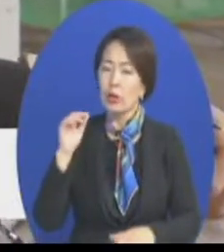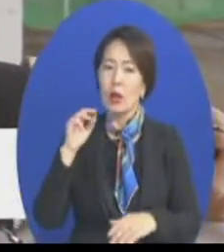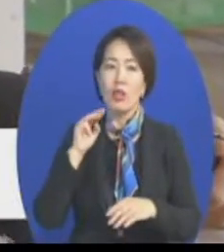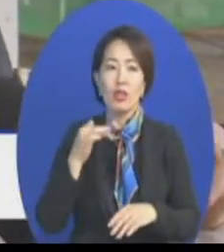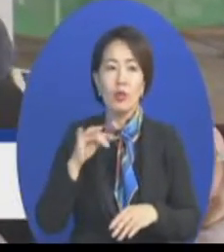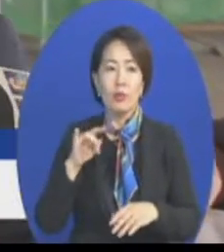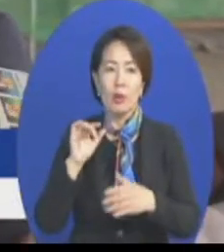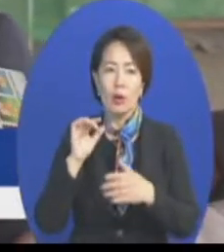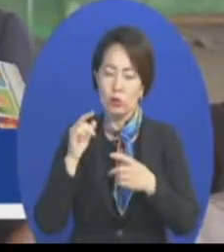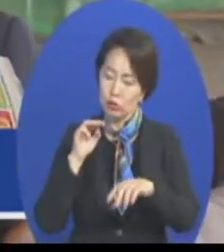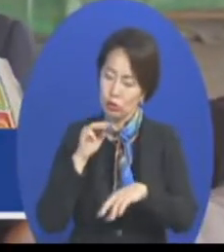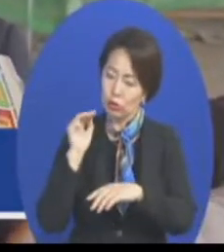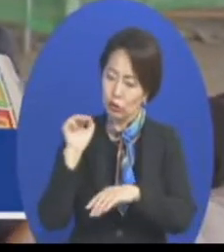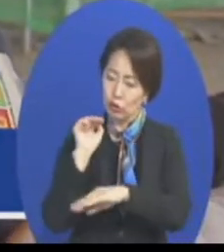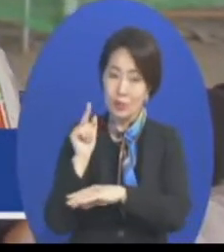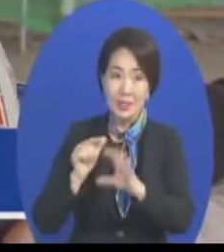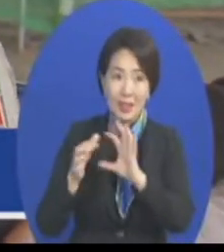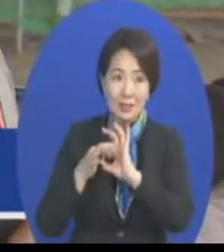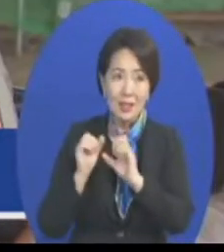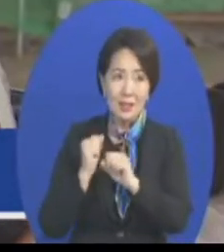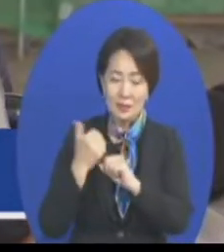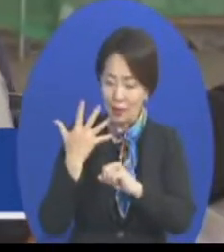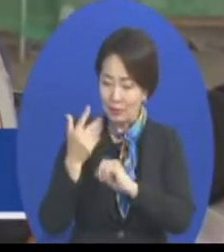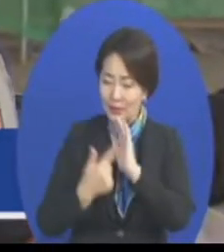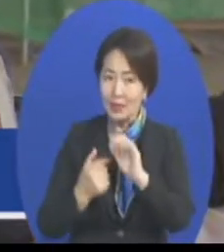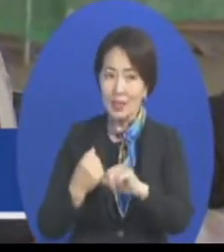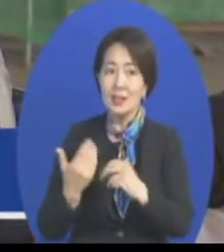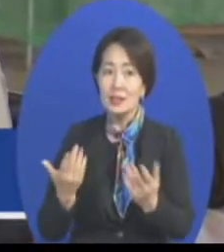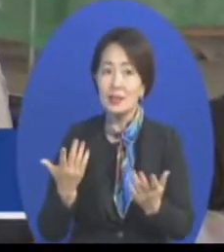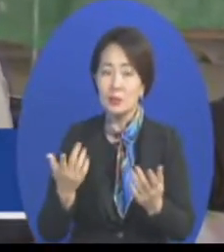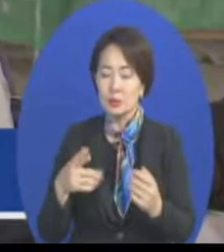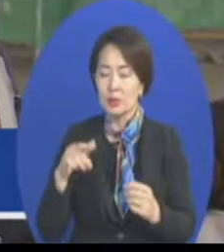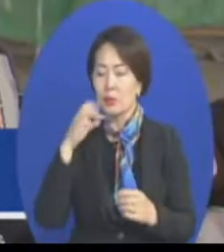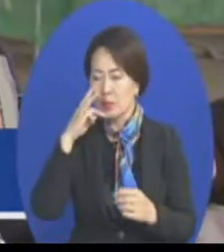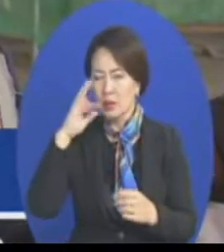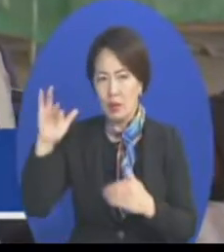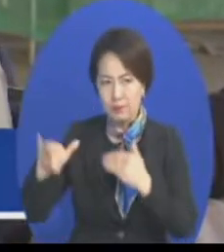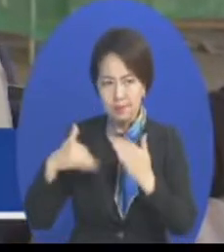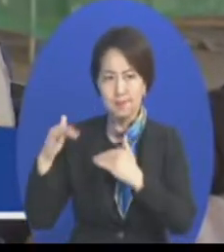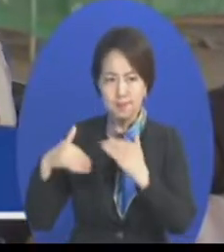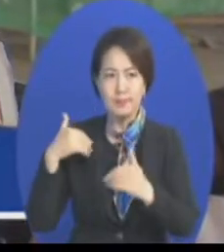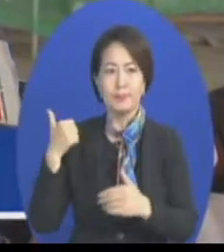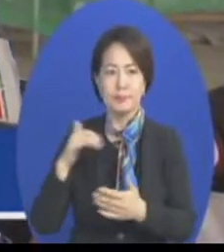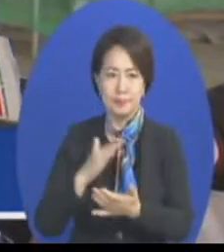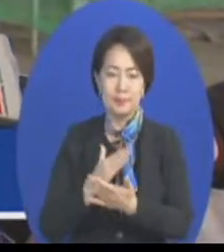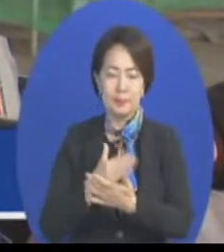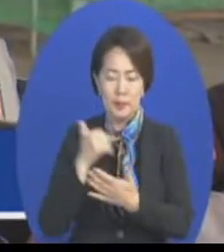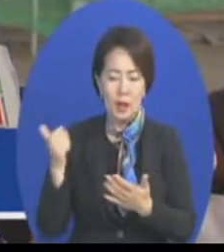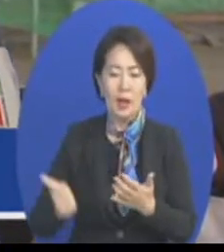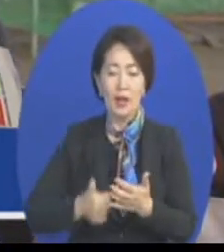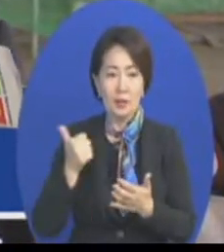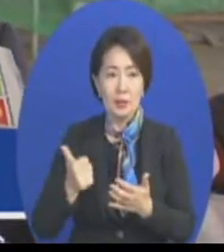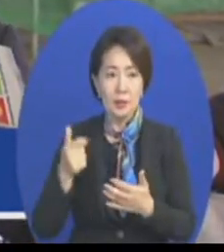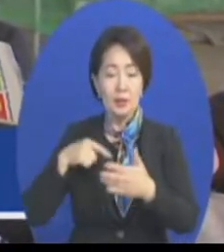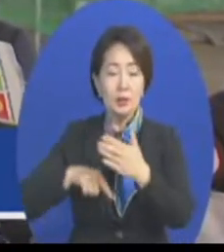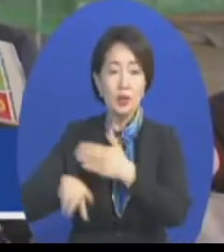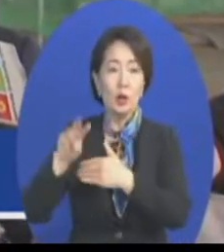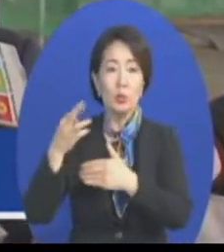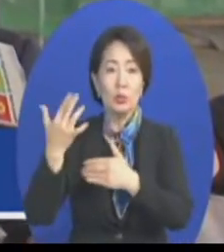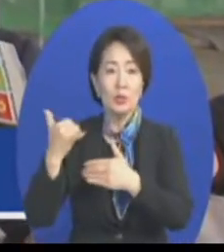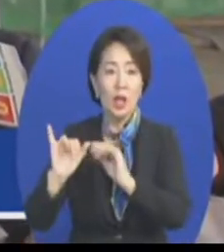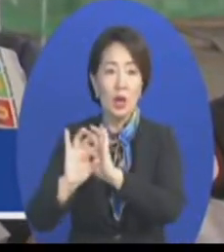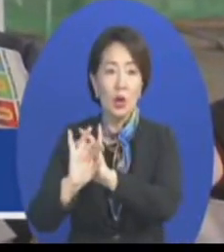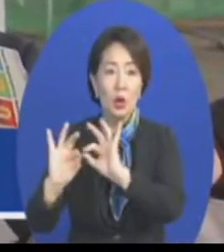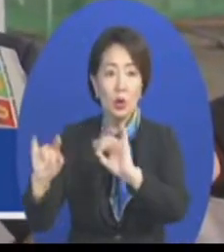нэлээд өссөн өнгөрлөх 5 сар тийм ээ. За тэр хүмүүс бол хангалттай мэдээллүүдээ ирүүлсэн баг. За ингэхээр тэнд байгаа үзмөр